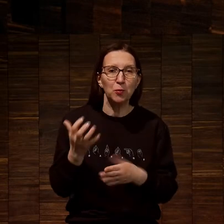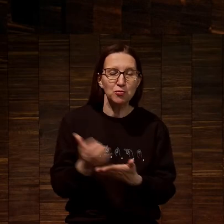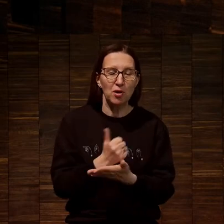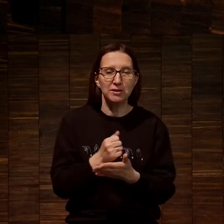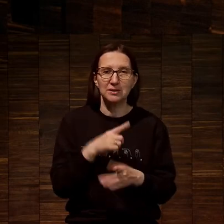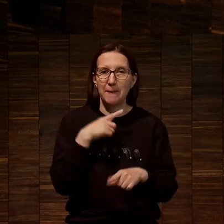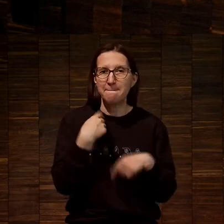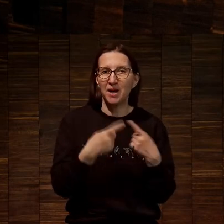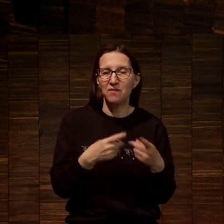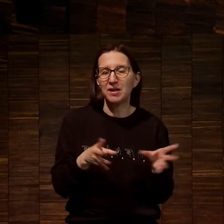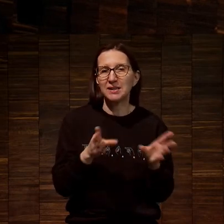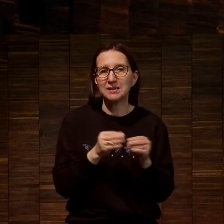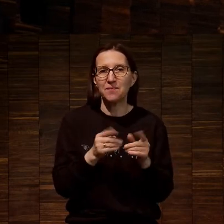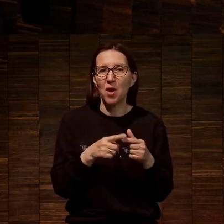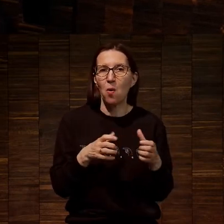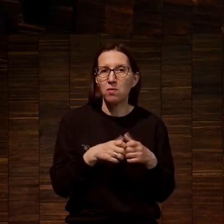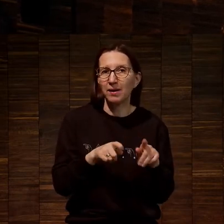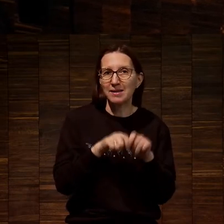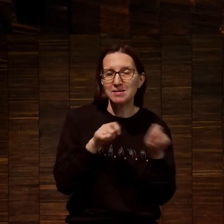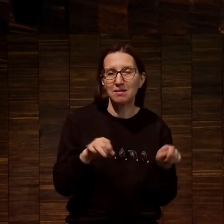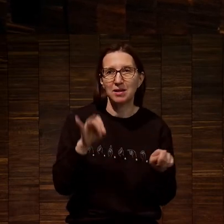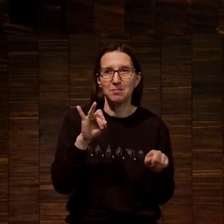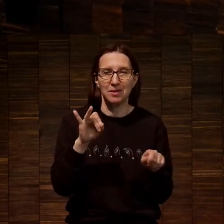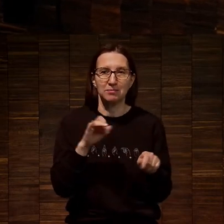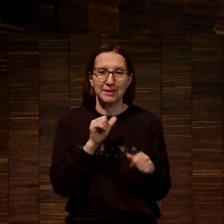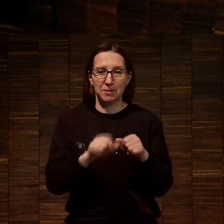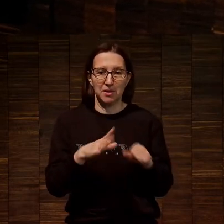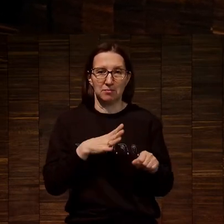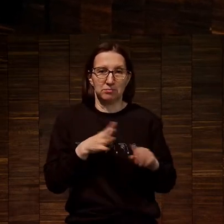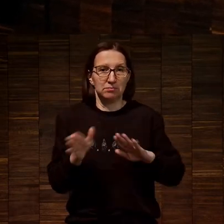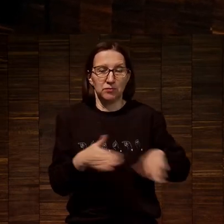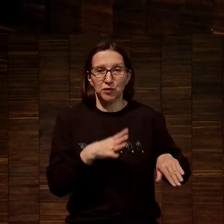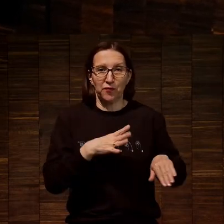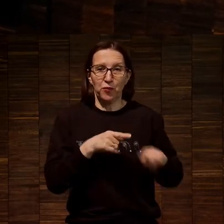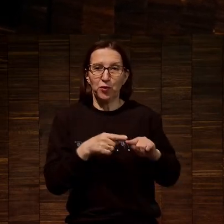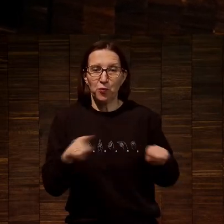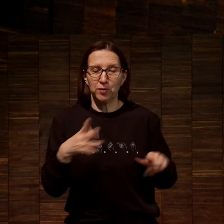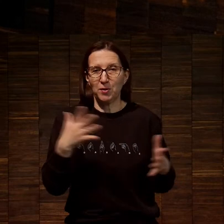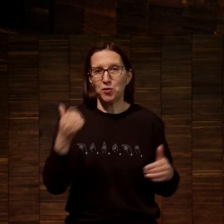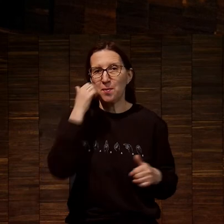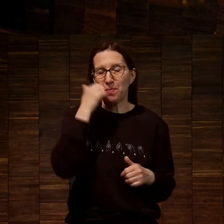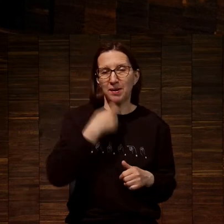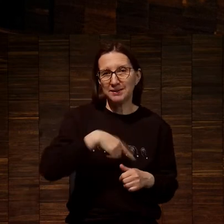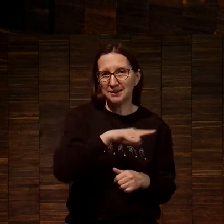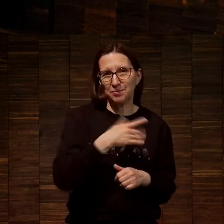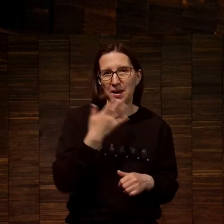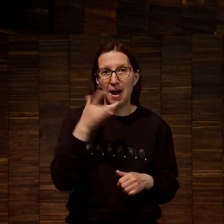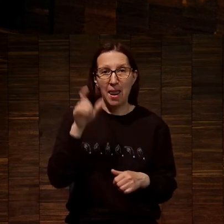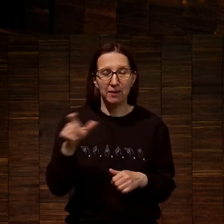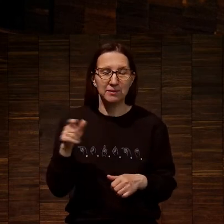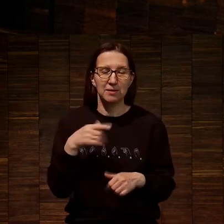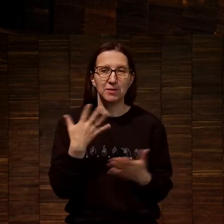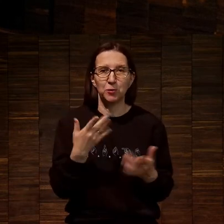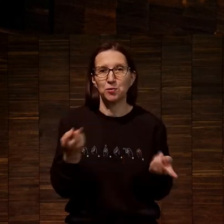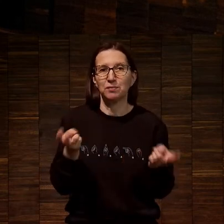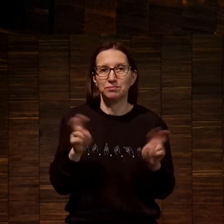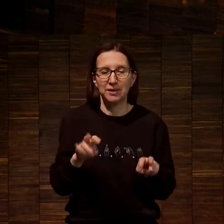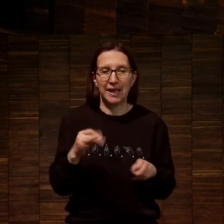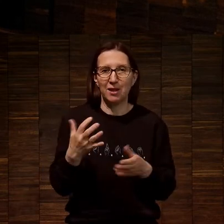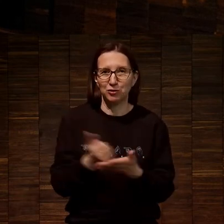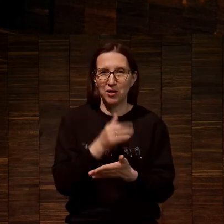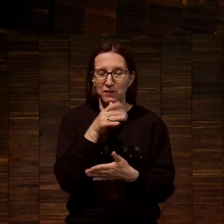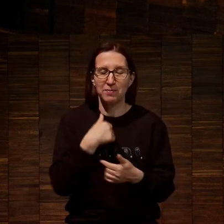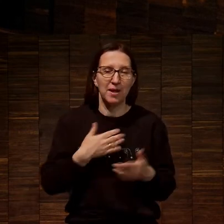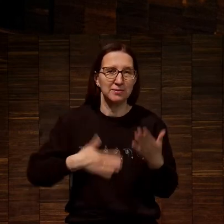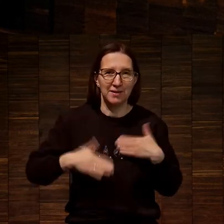с организаторами и устроителями по таким свежим следам. Спасибо большое нашим лекторам, что нашли время. Сейчас я их с радостью и